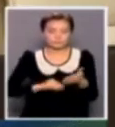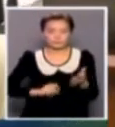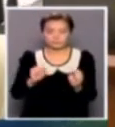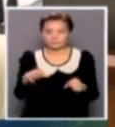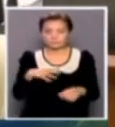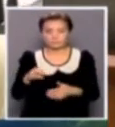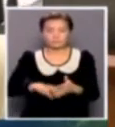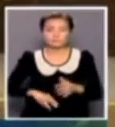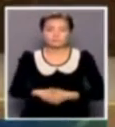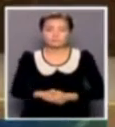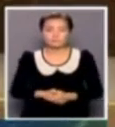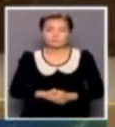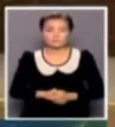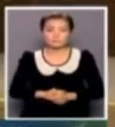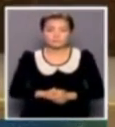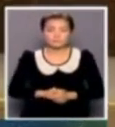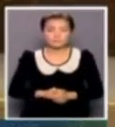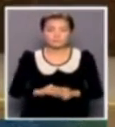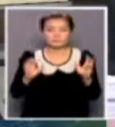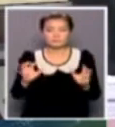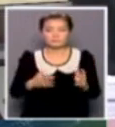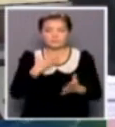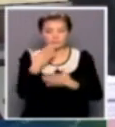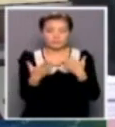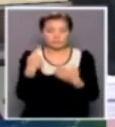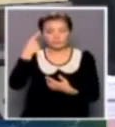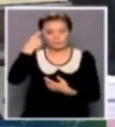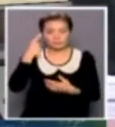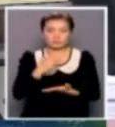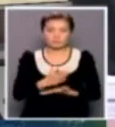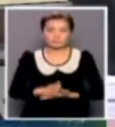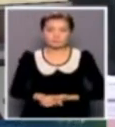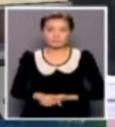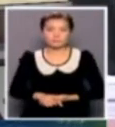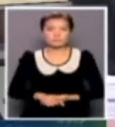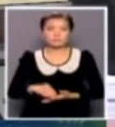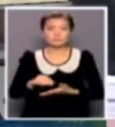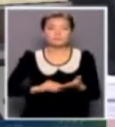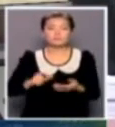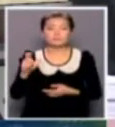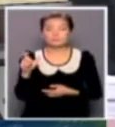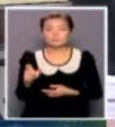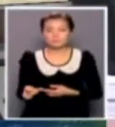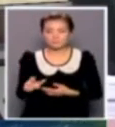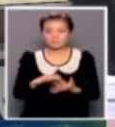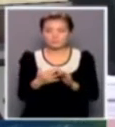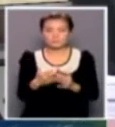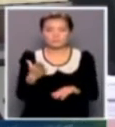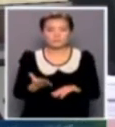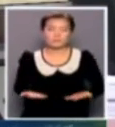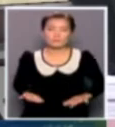мүмкін. Заң жобасын осындай нормасын оқыған кезде ойлайсың. Бұл норманы жазған адам ауылды болды